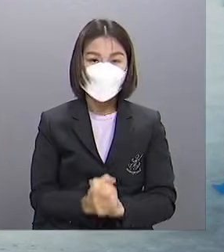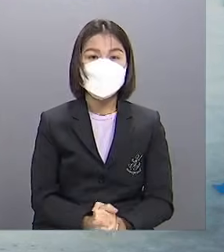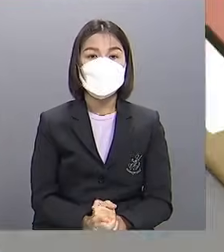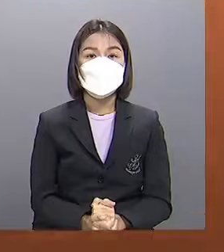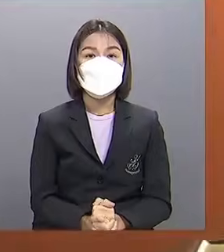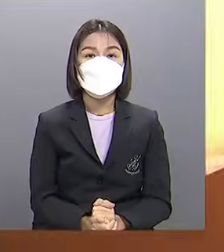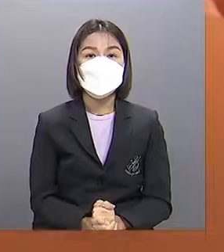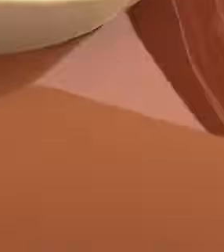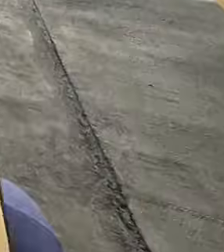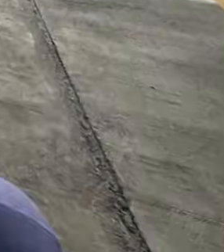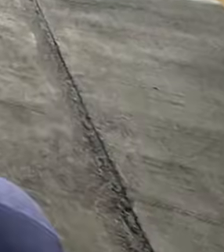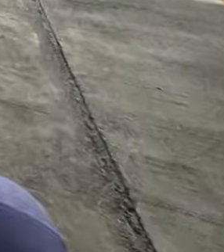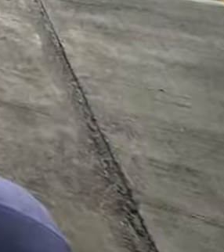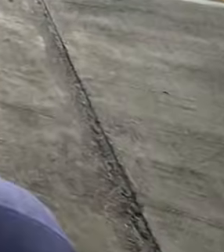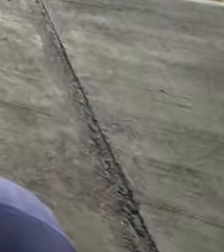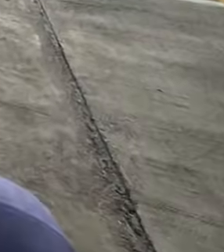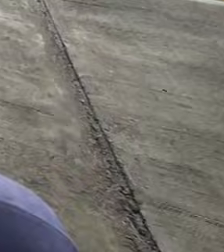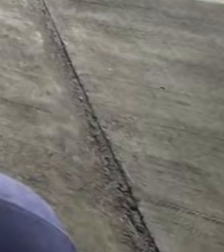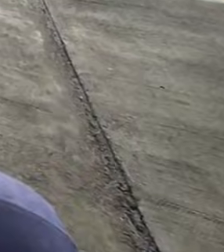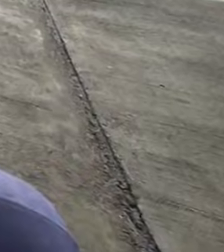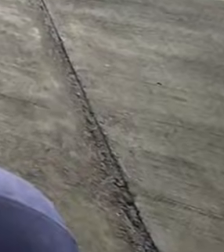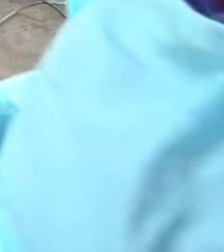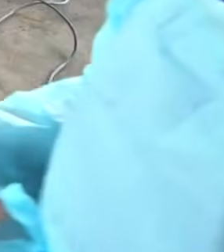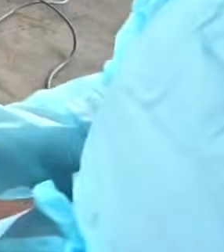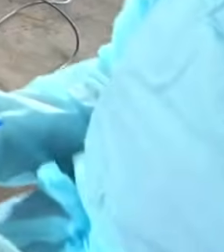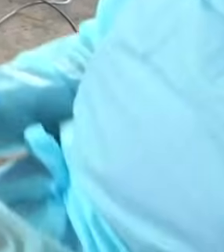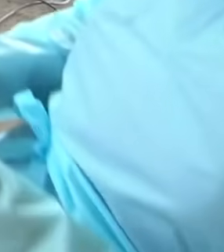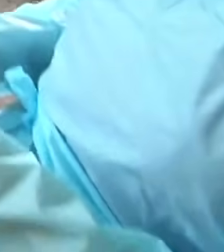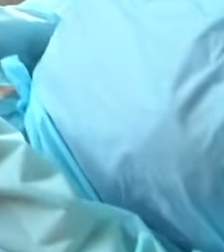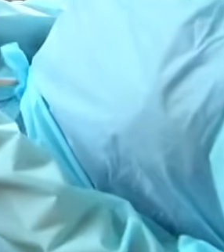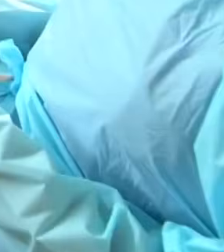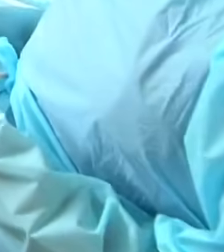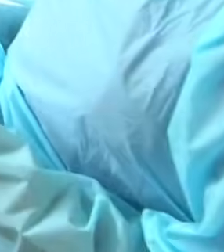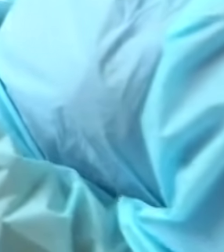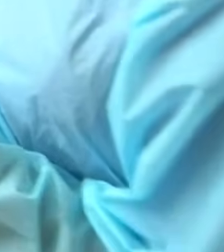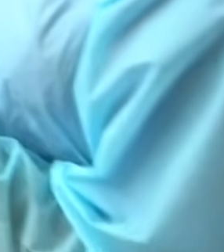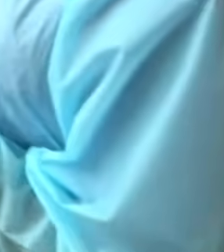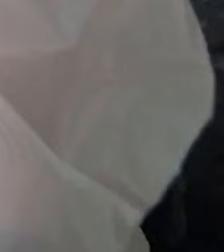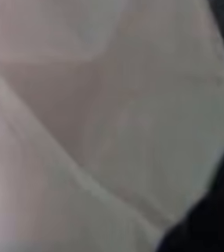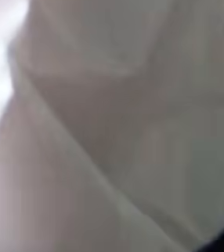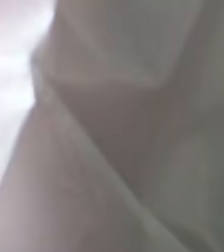รู้สู้ภัย